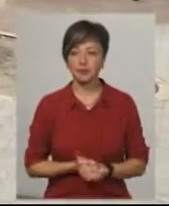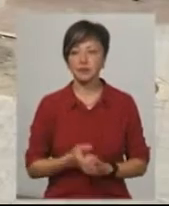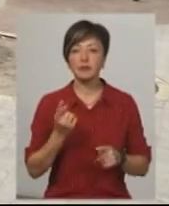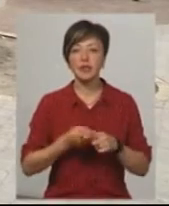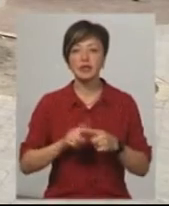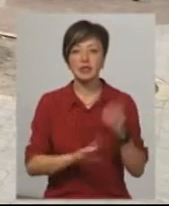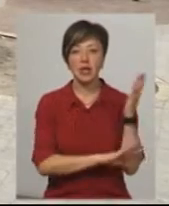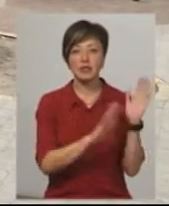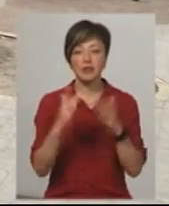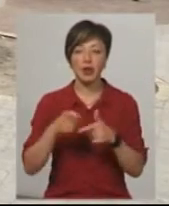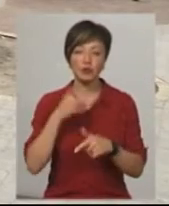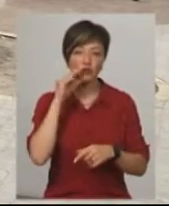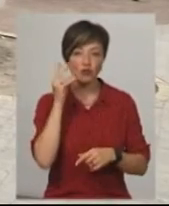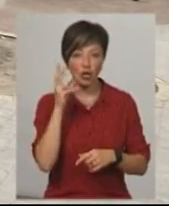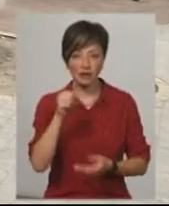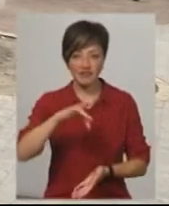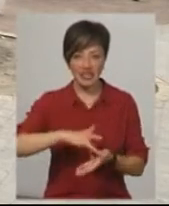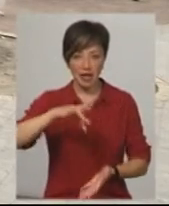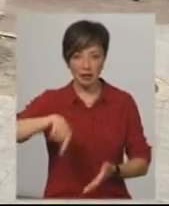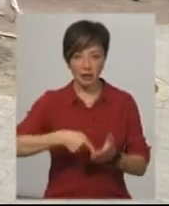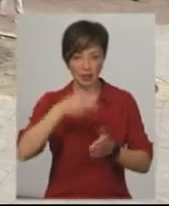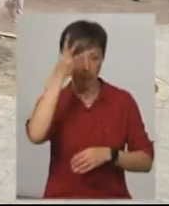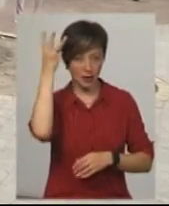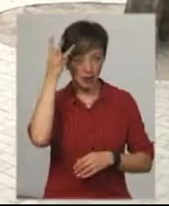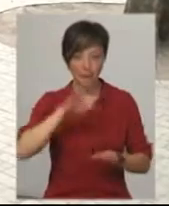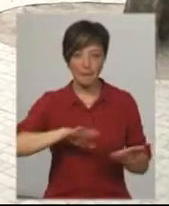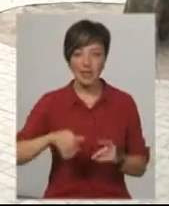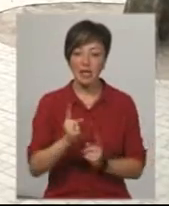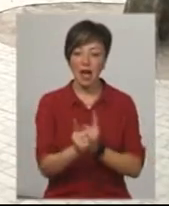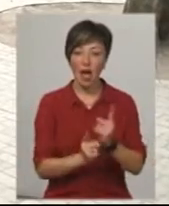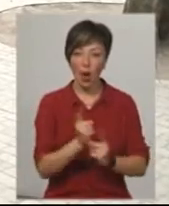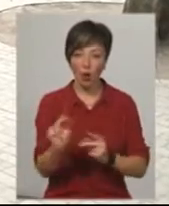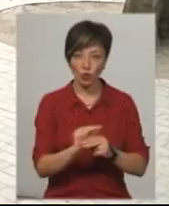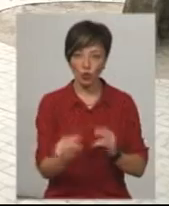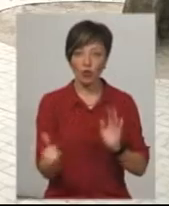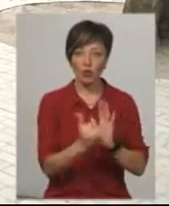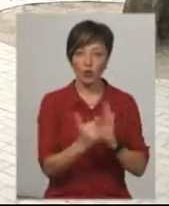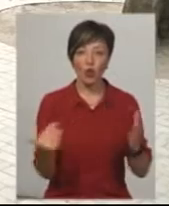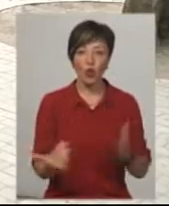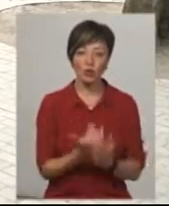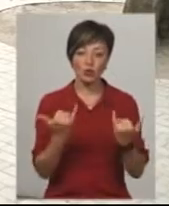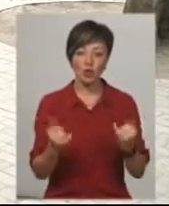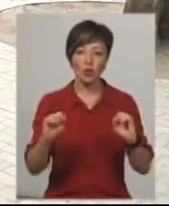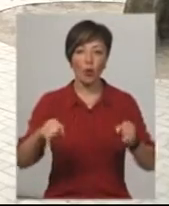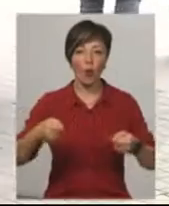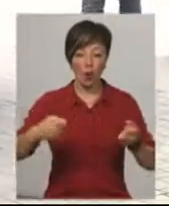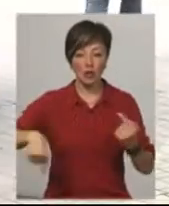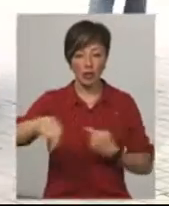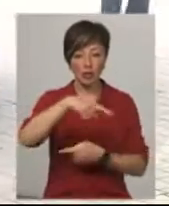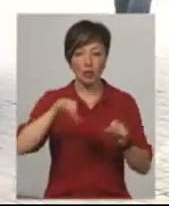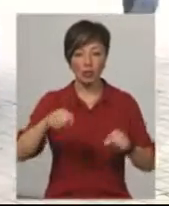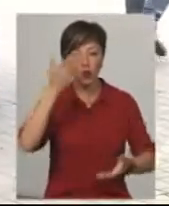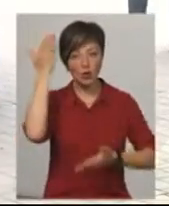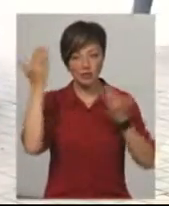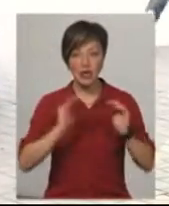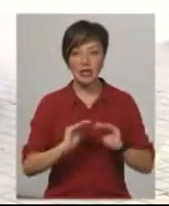сквер імені Тараса Шевченка, що у середмісті Хмельницького. Після реконструкції встановили нові сучасні гойдалки, на яких можуть